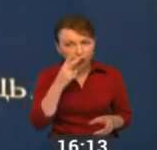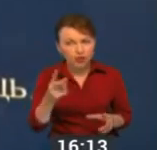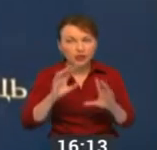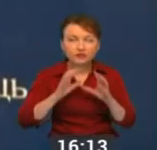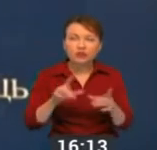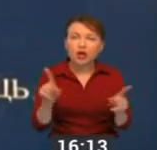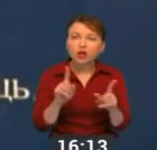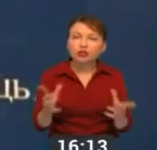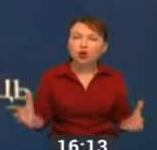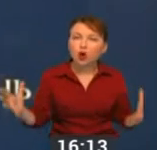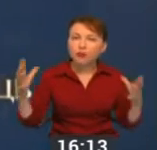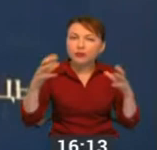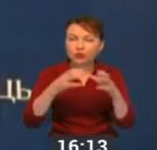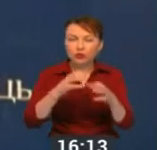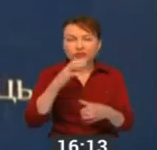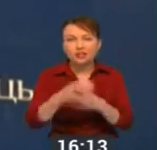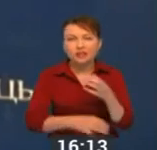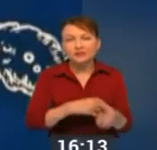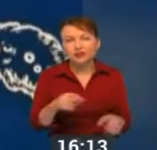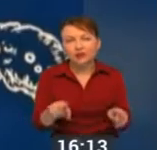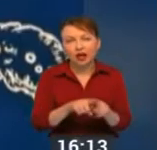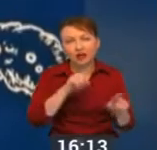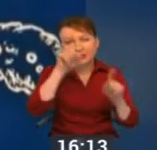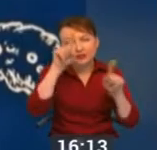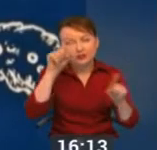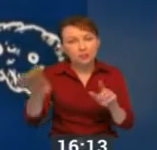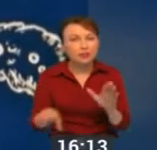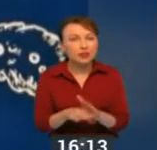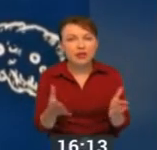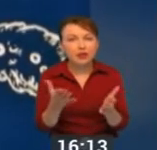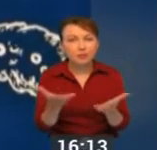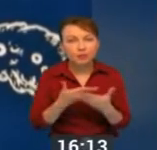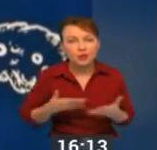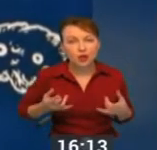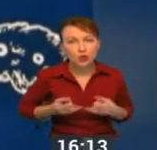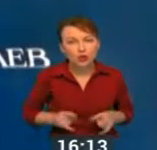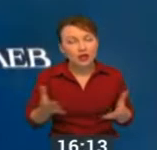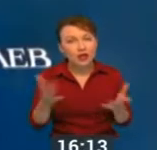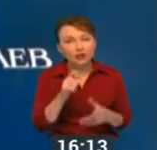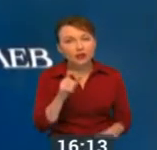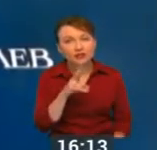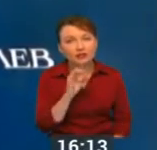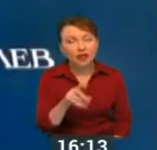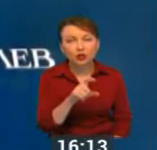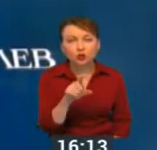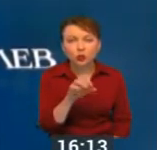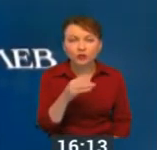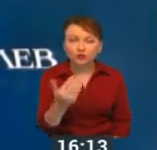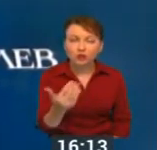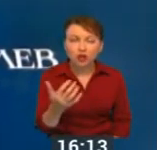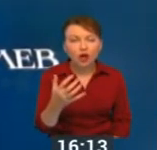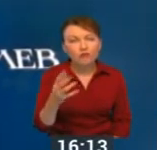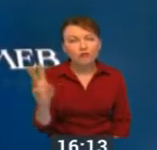що об'єднує Всесвітом? Так, зірки, під якими ми народилися. Який знак зодіаку ваш? Вогняний